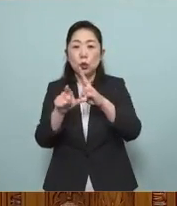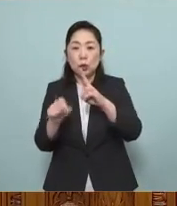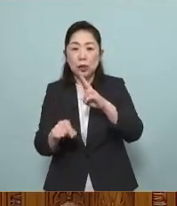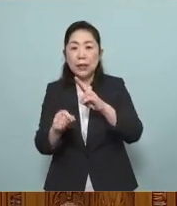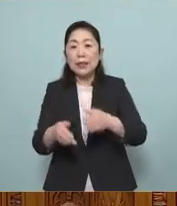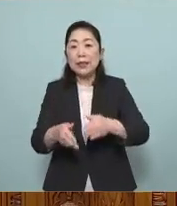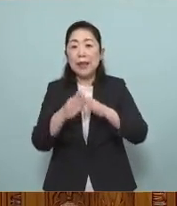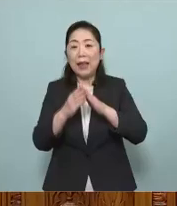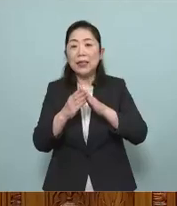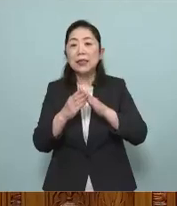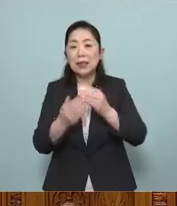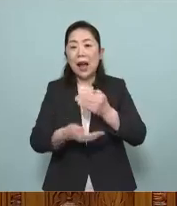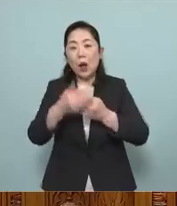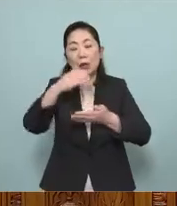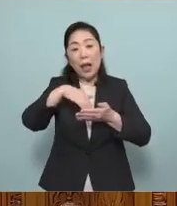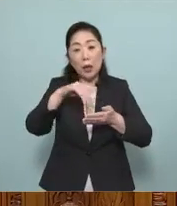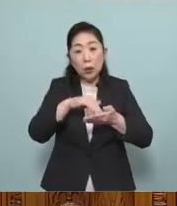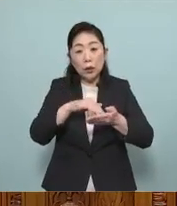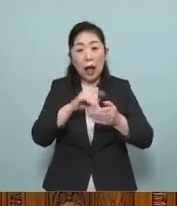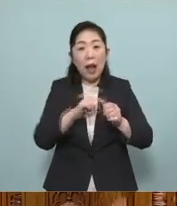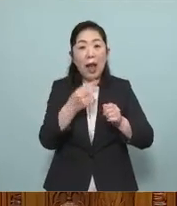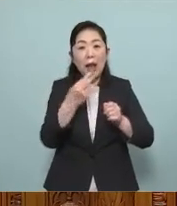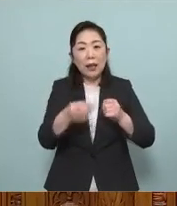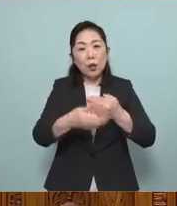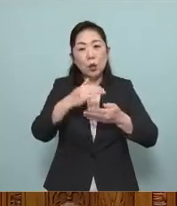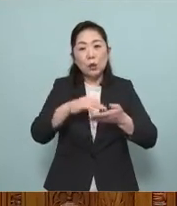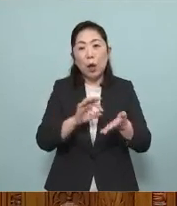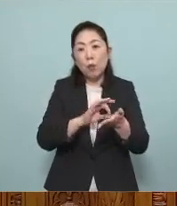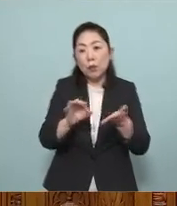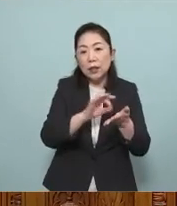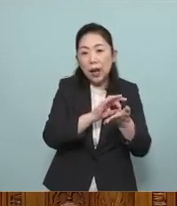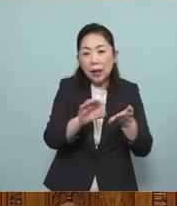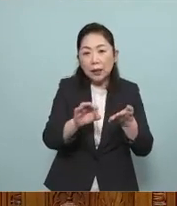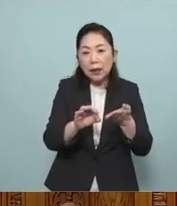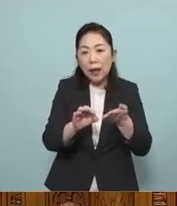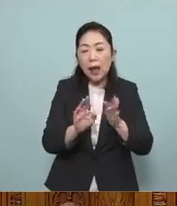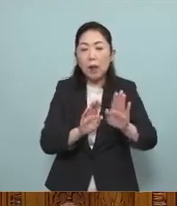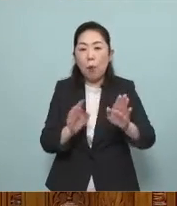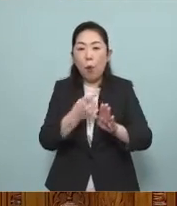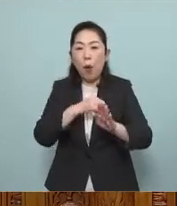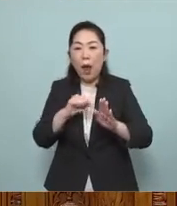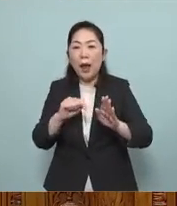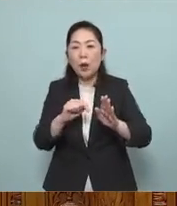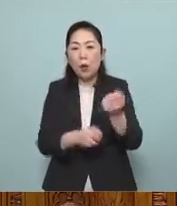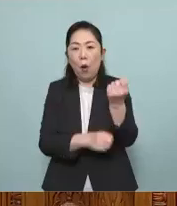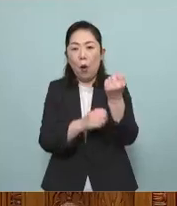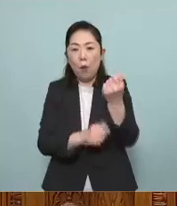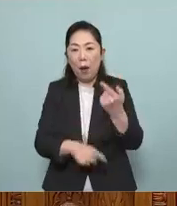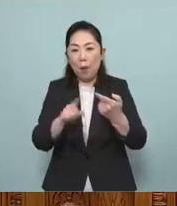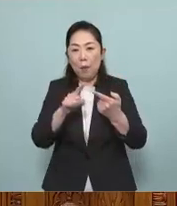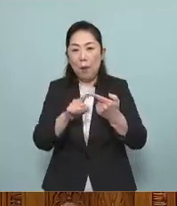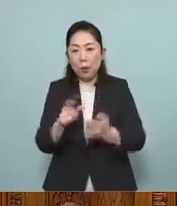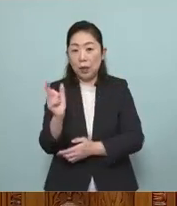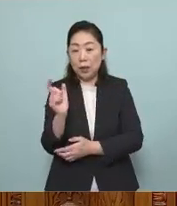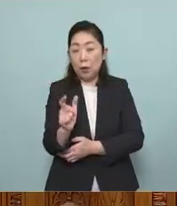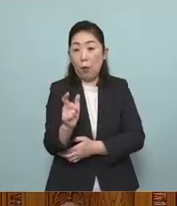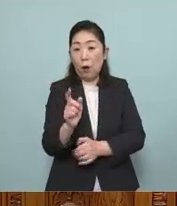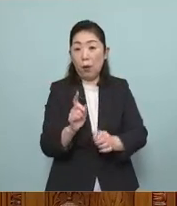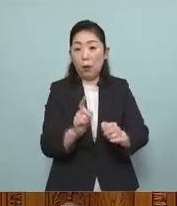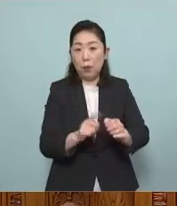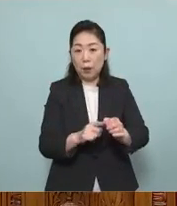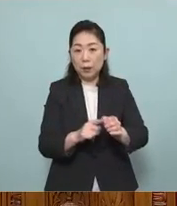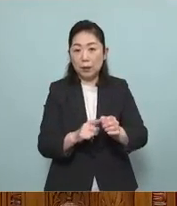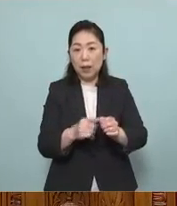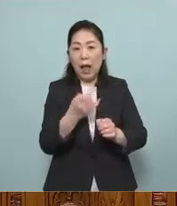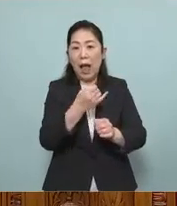と来年度予算を含め、スピード感を持って防衛力を抜本的に強化します。海上